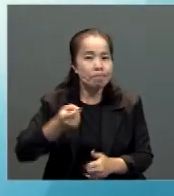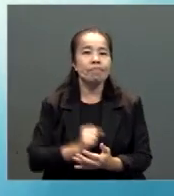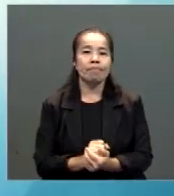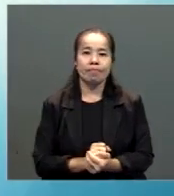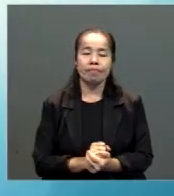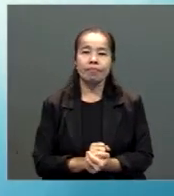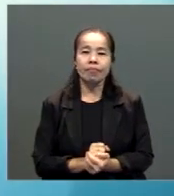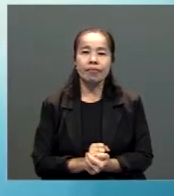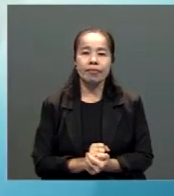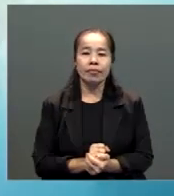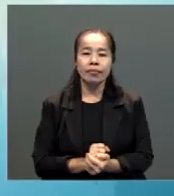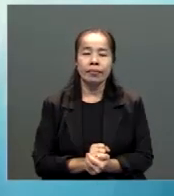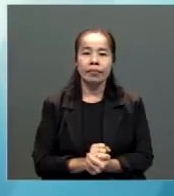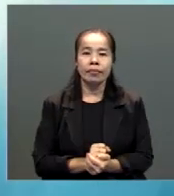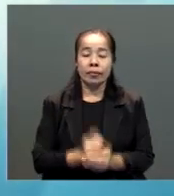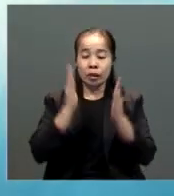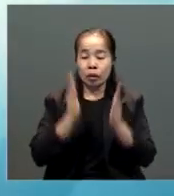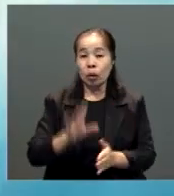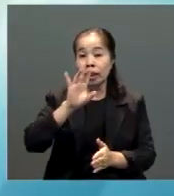และก็มาดูใน 7